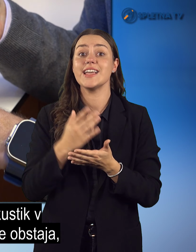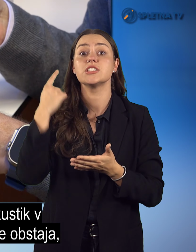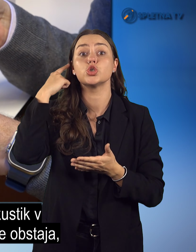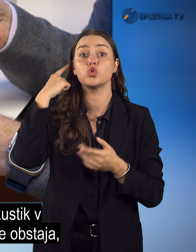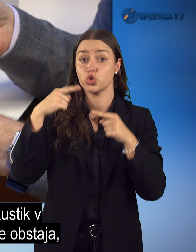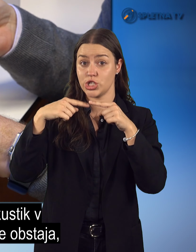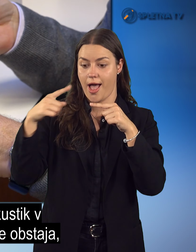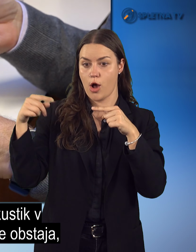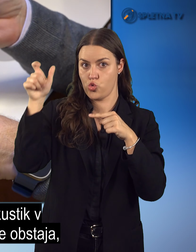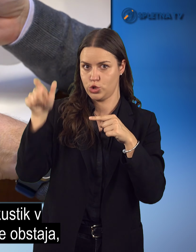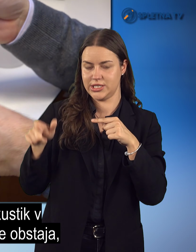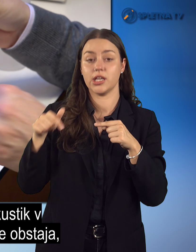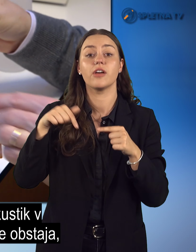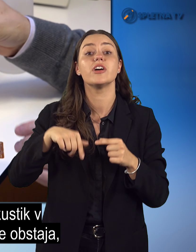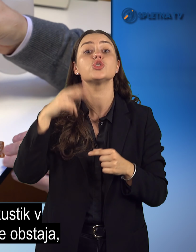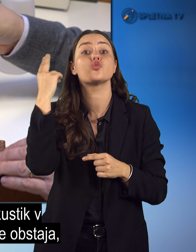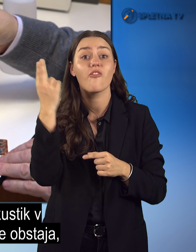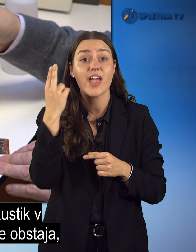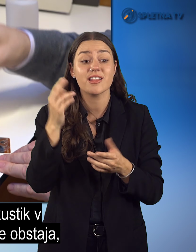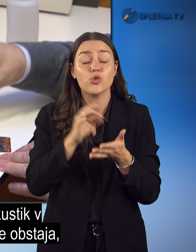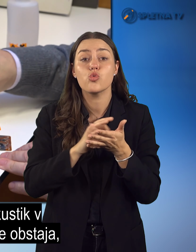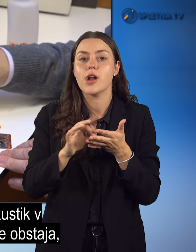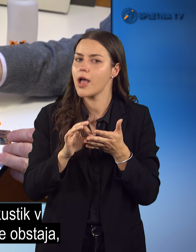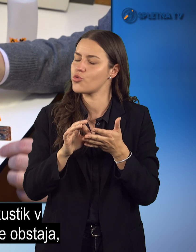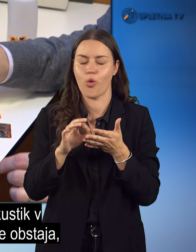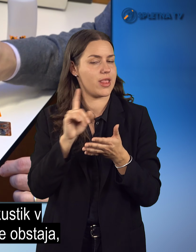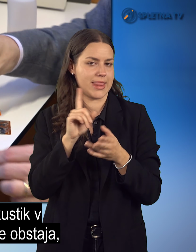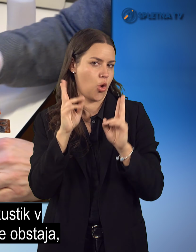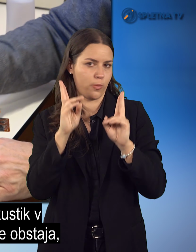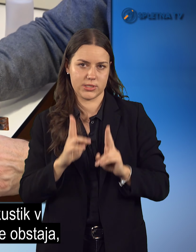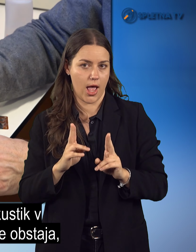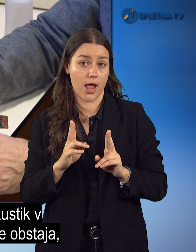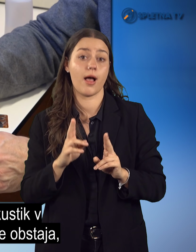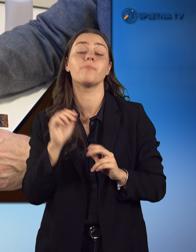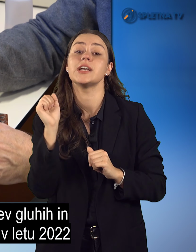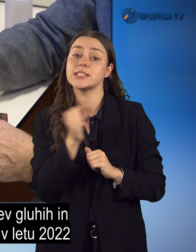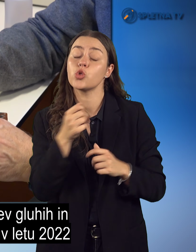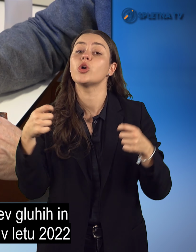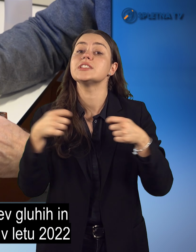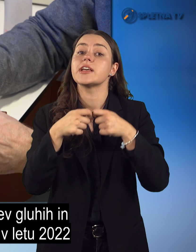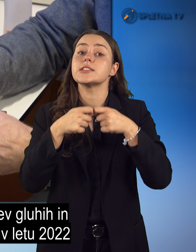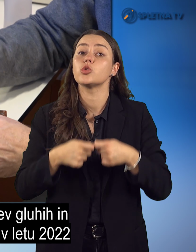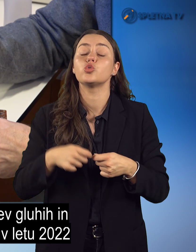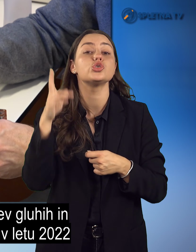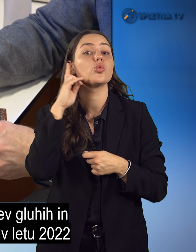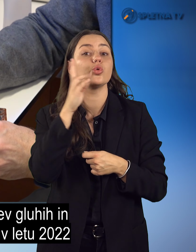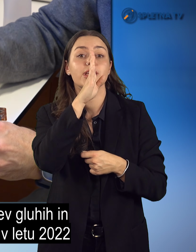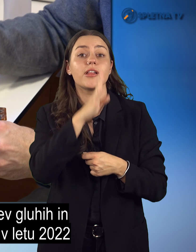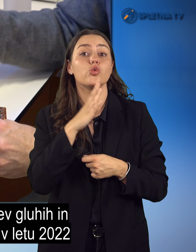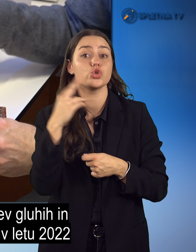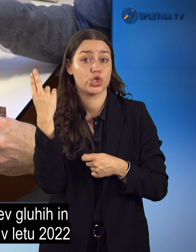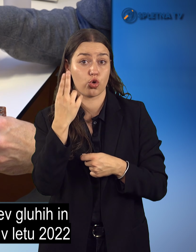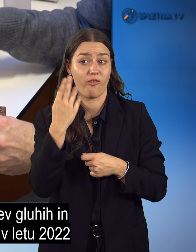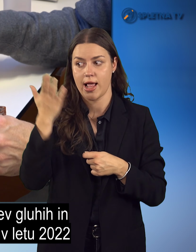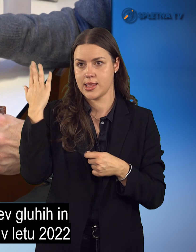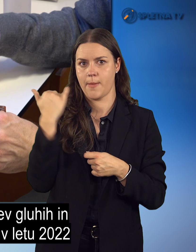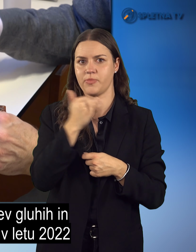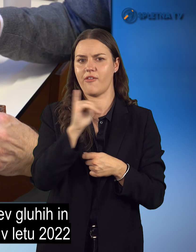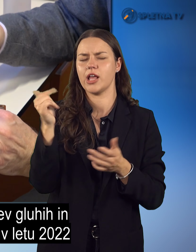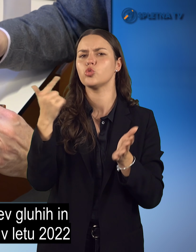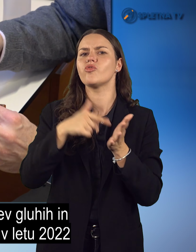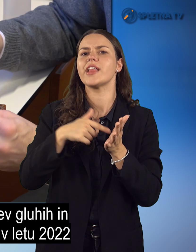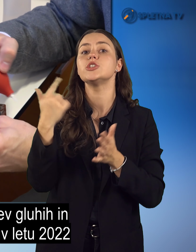Poklic slušni akustik v Sloveniji uradno ne obstaja, zato je Zveza društev gluhih in naglušnih Slovenije v